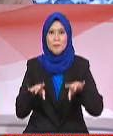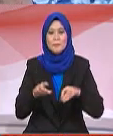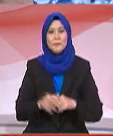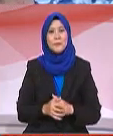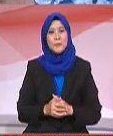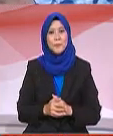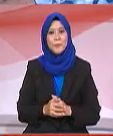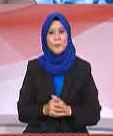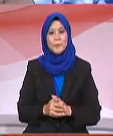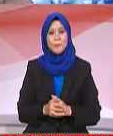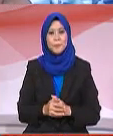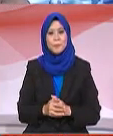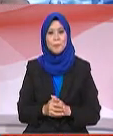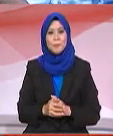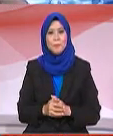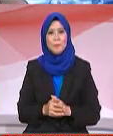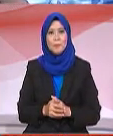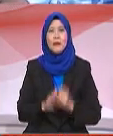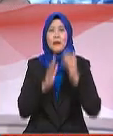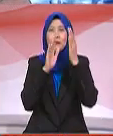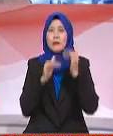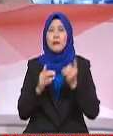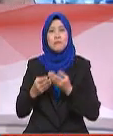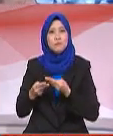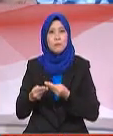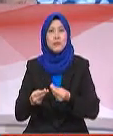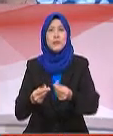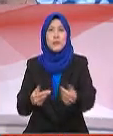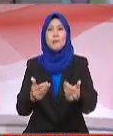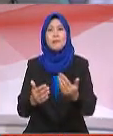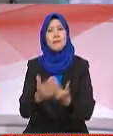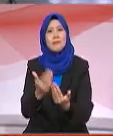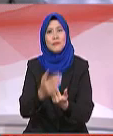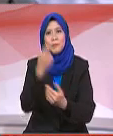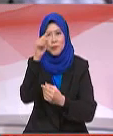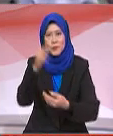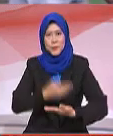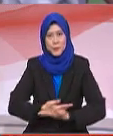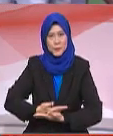boleh katakan dipermudahkan segala urusanlah bagi anak-anak.